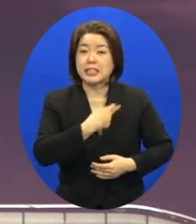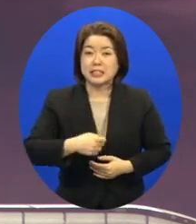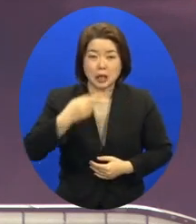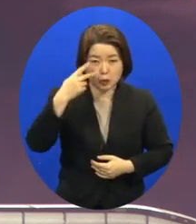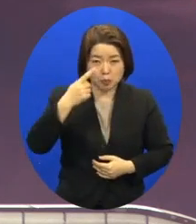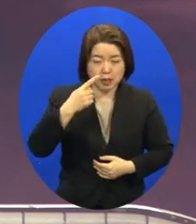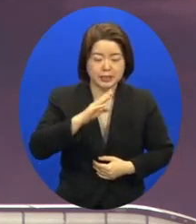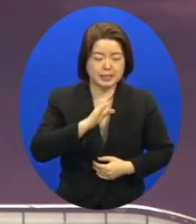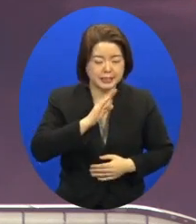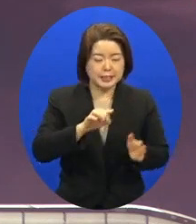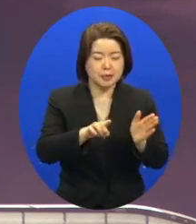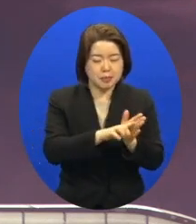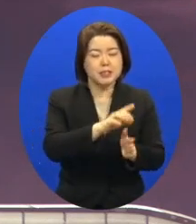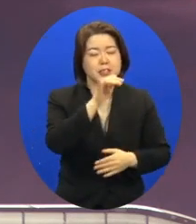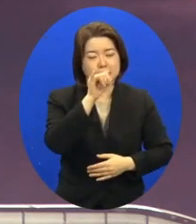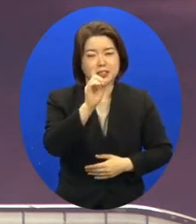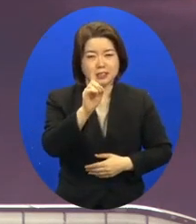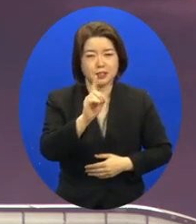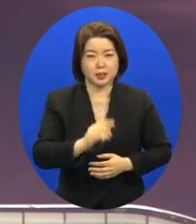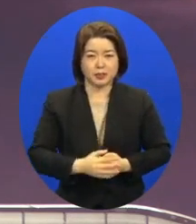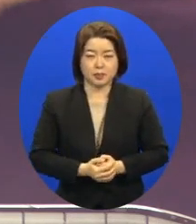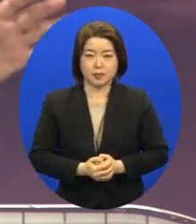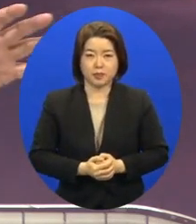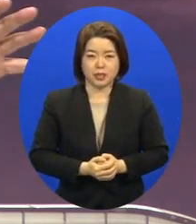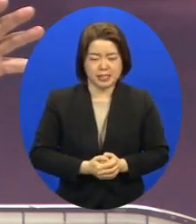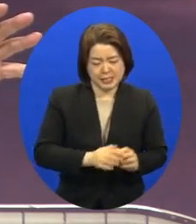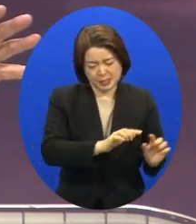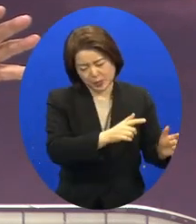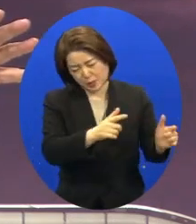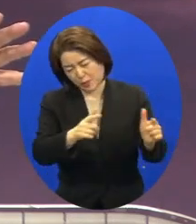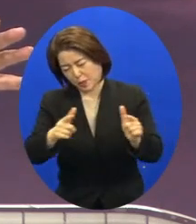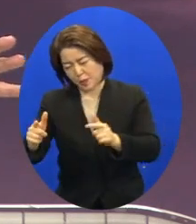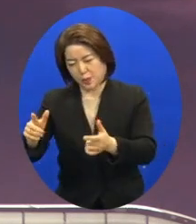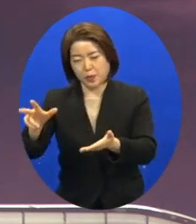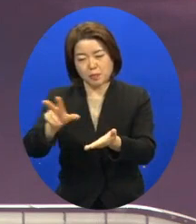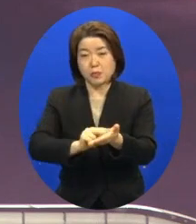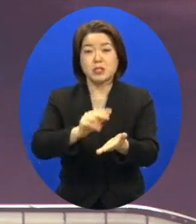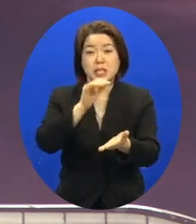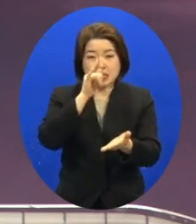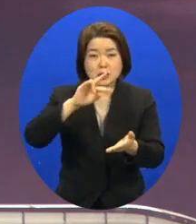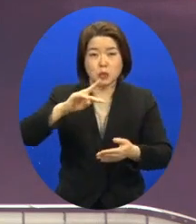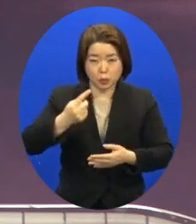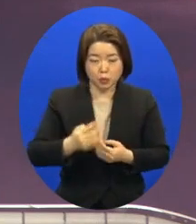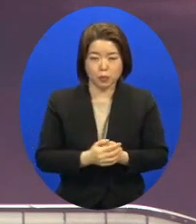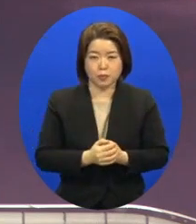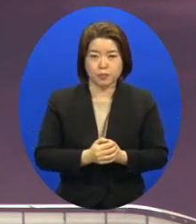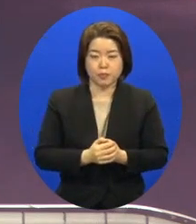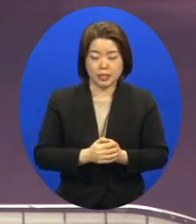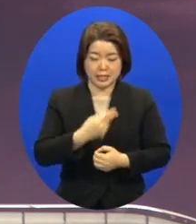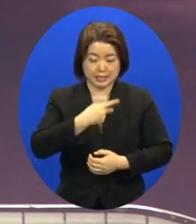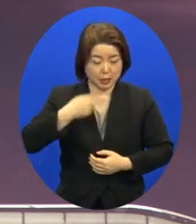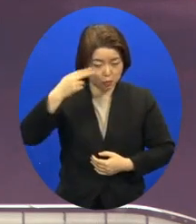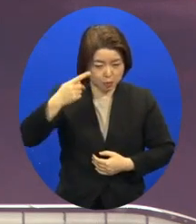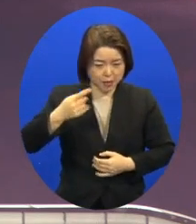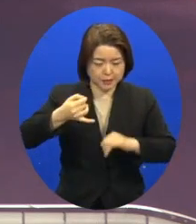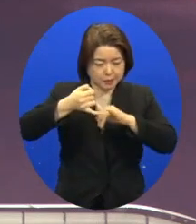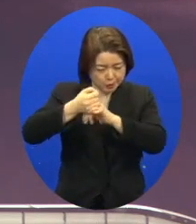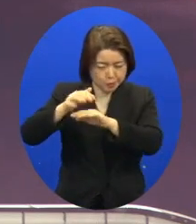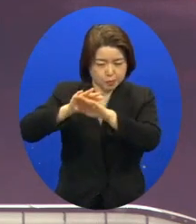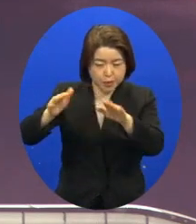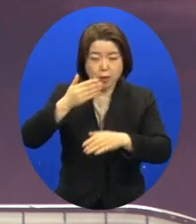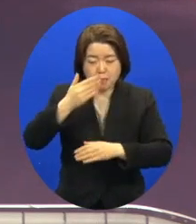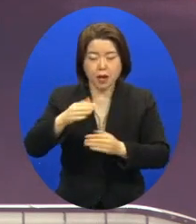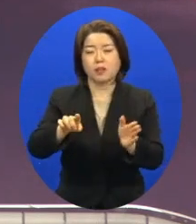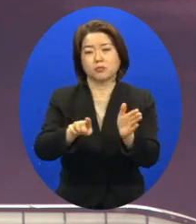구석이 있었기 때문입니다. 만 가지 문제가 있어도 사도 바울은 반드시 해결된다 믿을